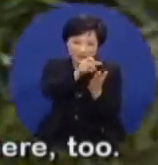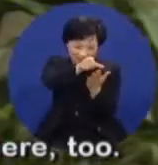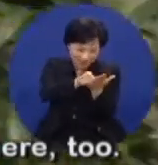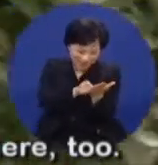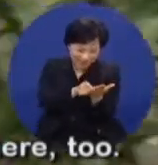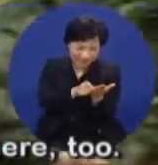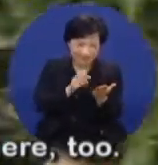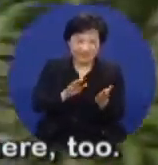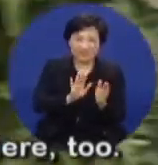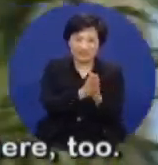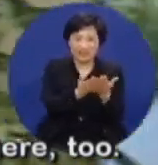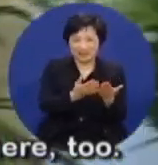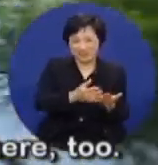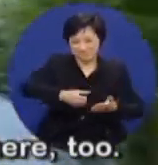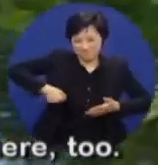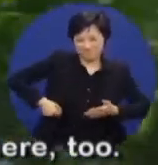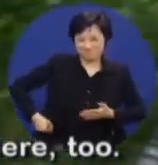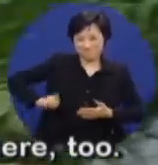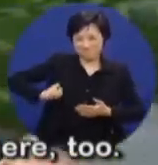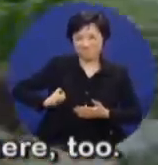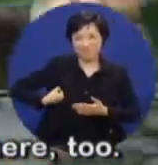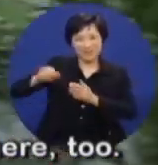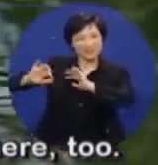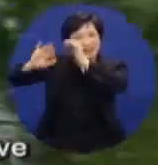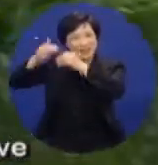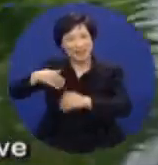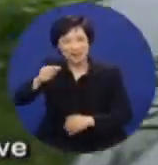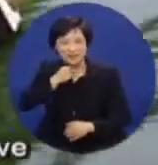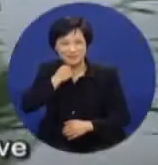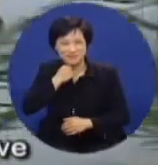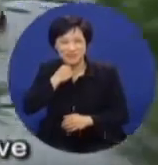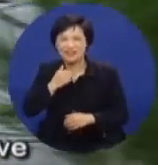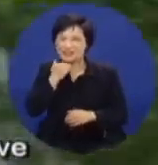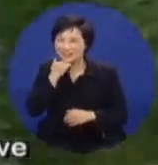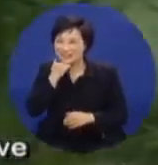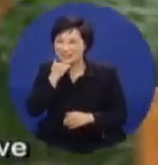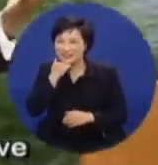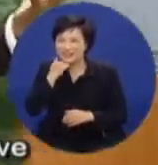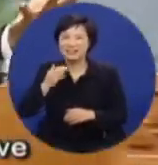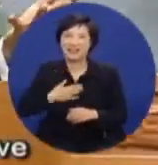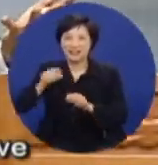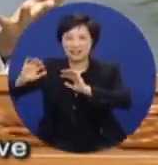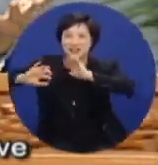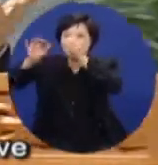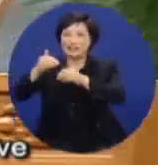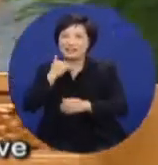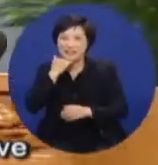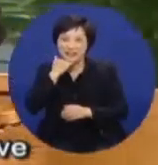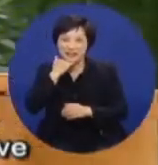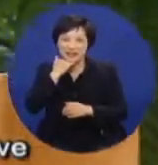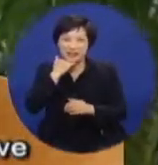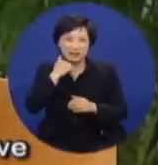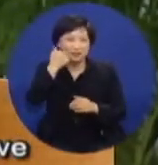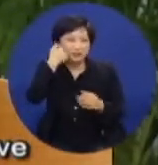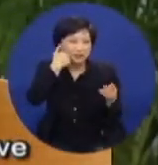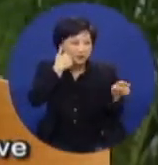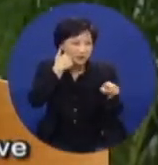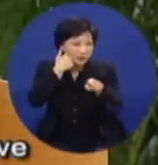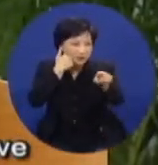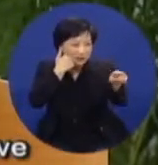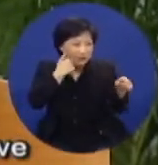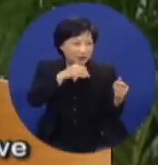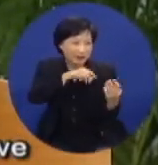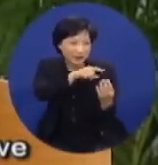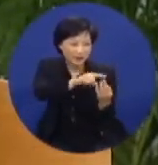뭐 천국에도 있겠지 뭐 가사 1 올라오는 곳 봐서 제일 참고 우리 입에